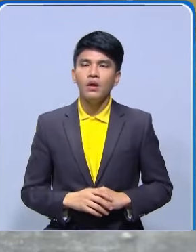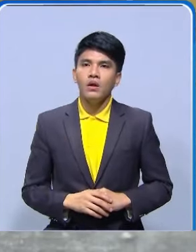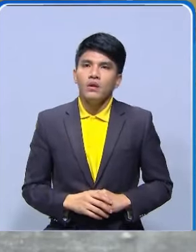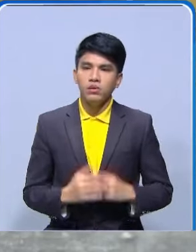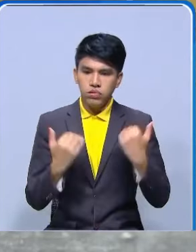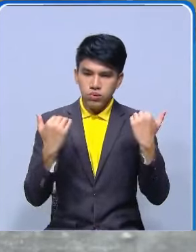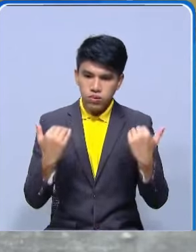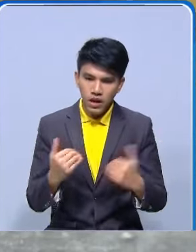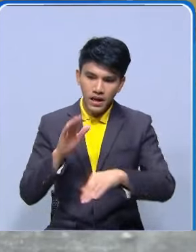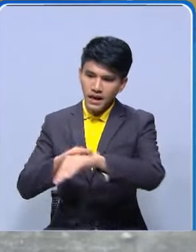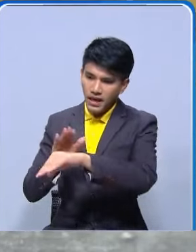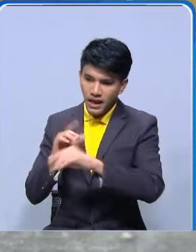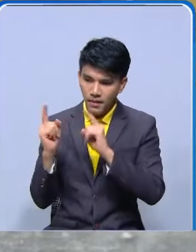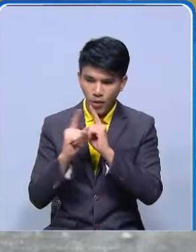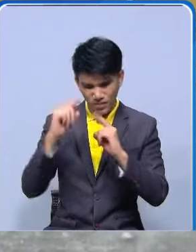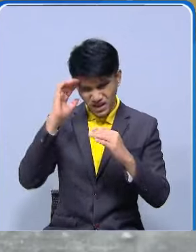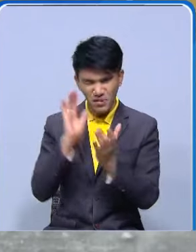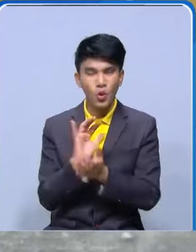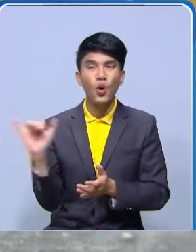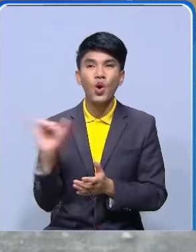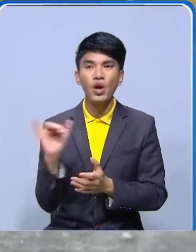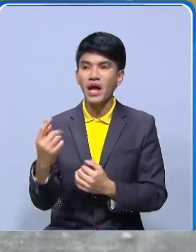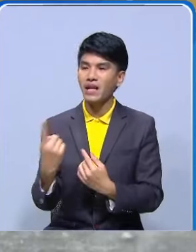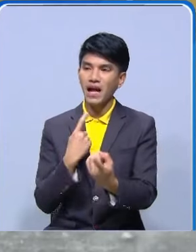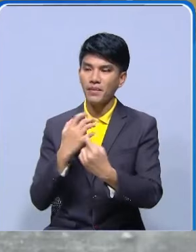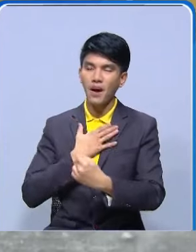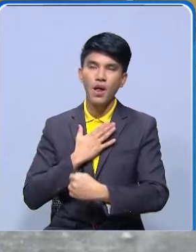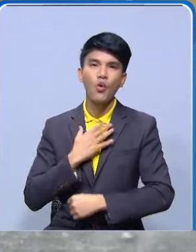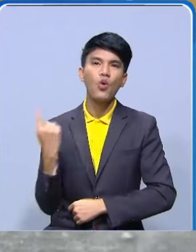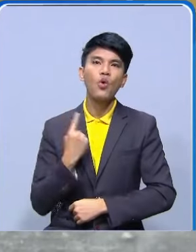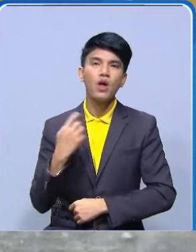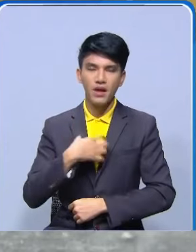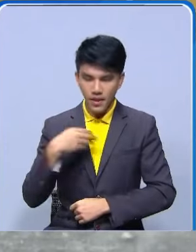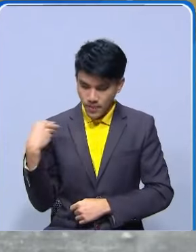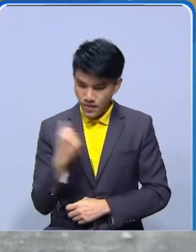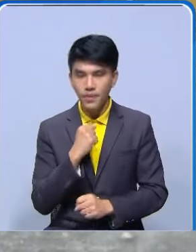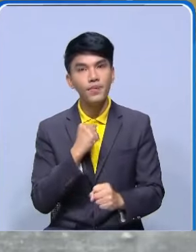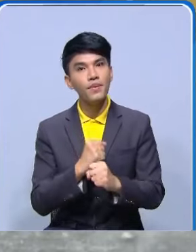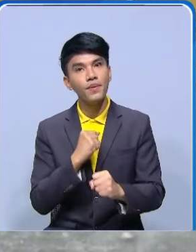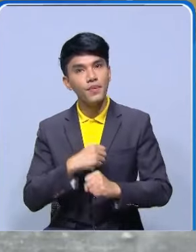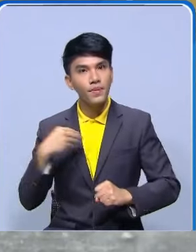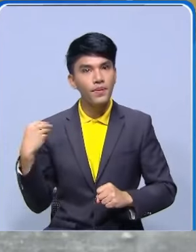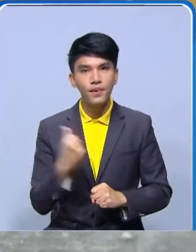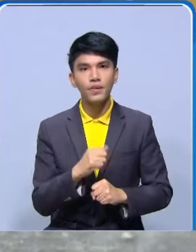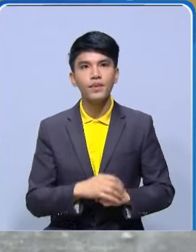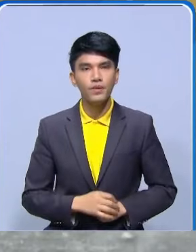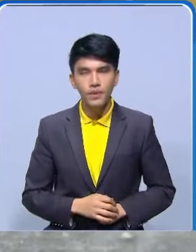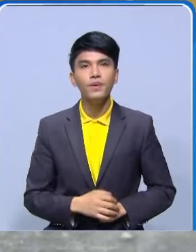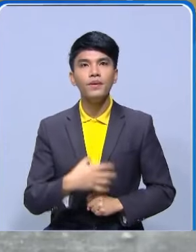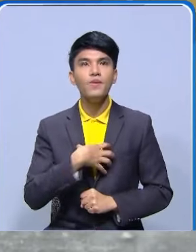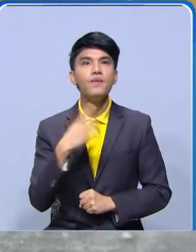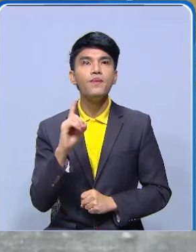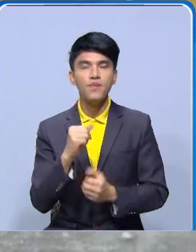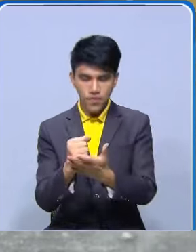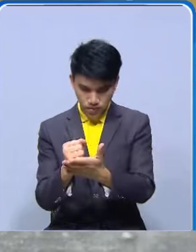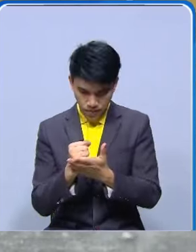สอบกันอะไรเลยคือตอนเนี้ยเหมือนสอบกับทางพี่ฝ่ายเดียวอยากให้เร่งให้สืบคดีให้มันเร็วขึ้นน่ะค่ะอยากให้ช่วย